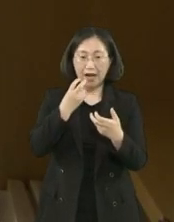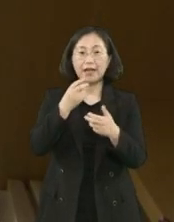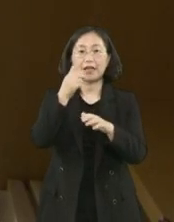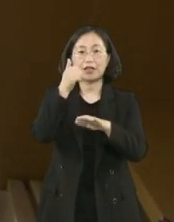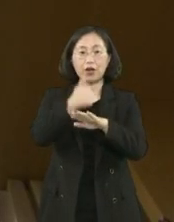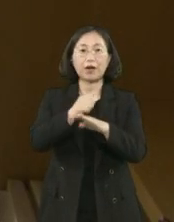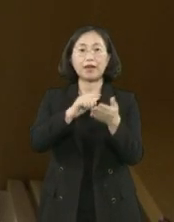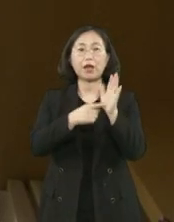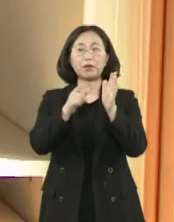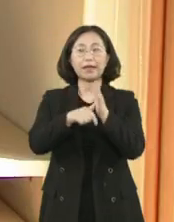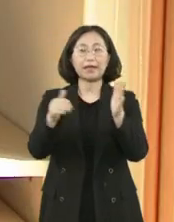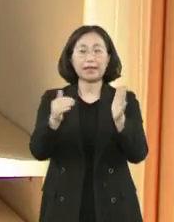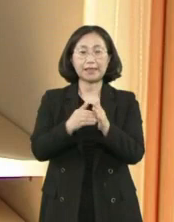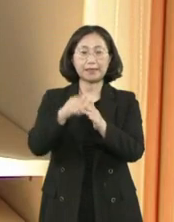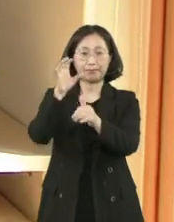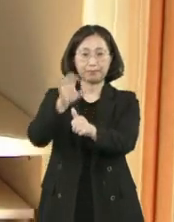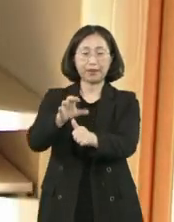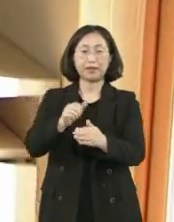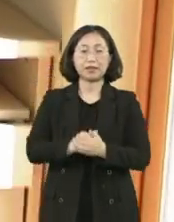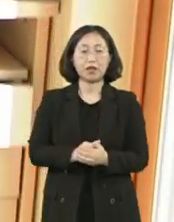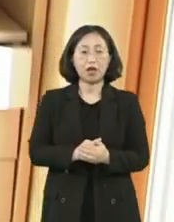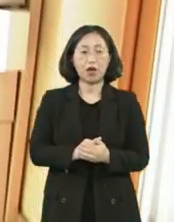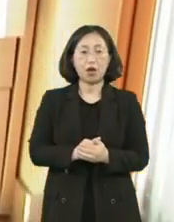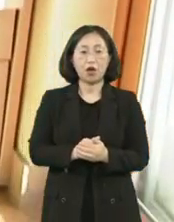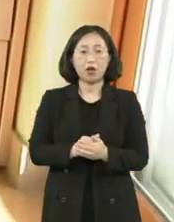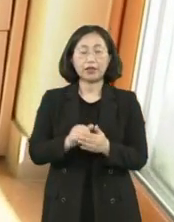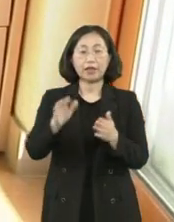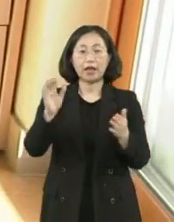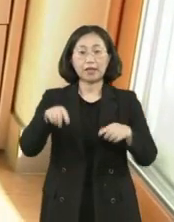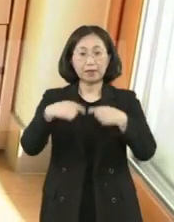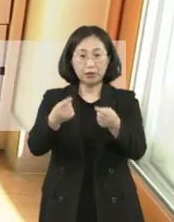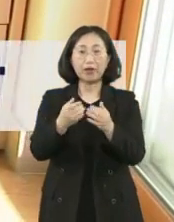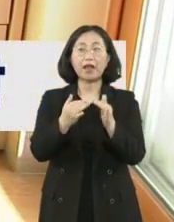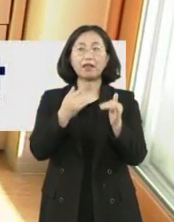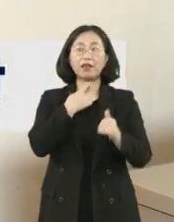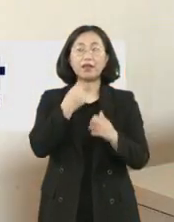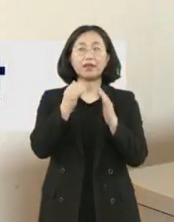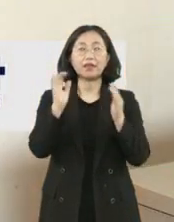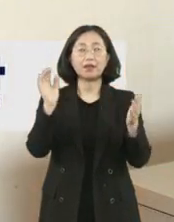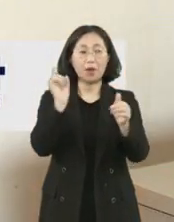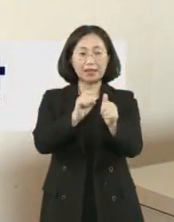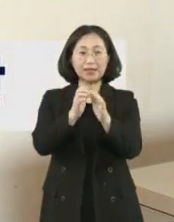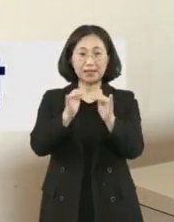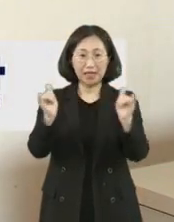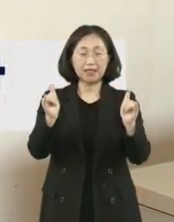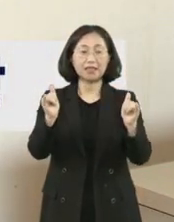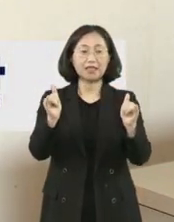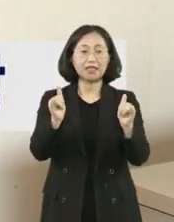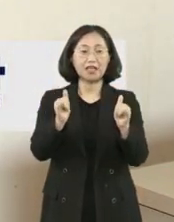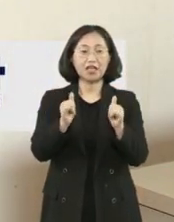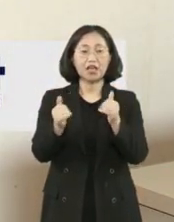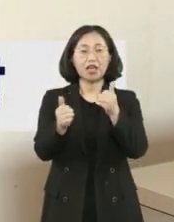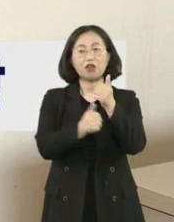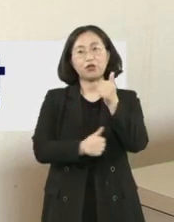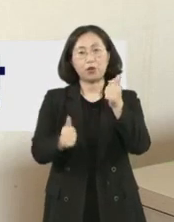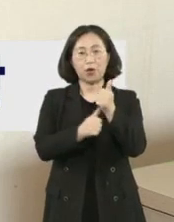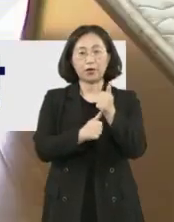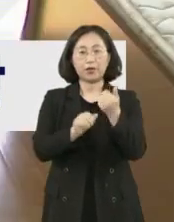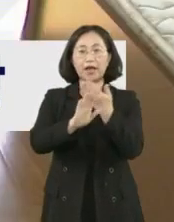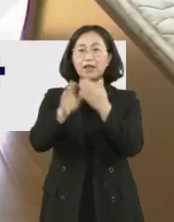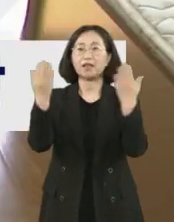조치했습니다. 문제는 확진자들이 학생의 간부여서 기숙사 학생뿐 아니라 다른 학과 학생들과도 접촉한 것으로